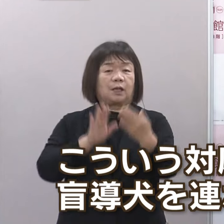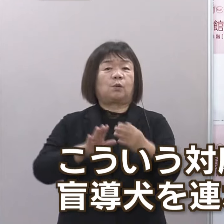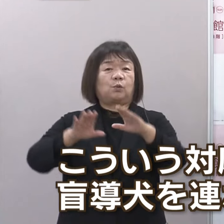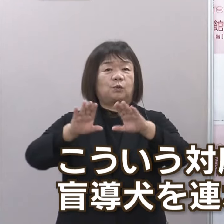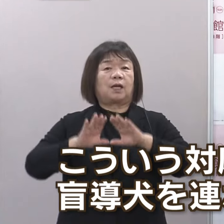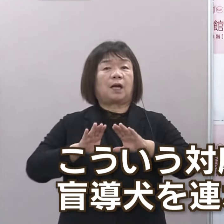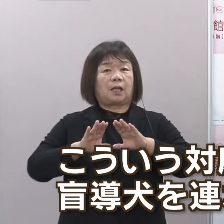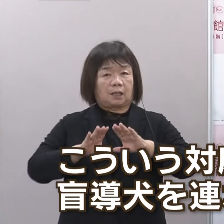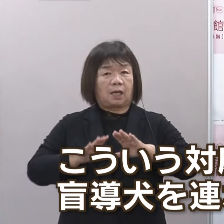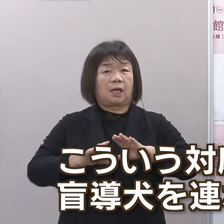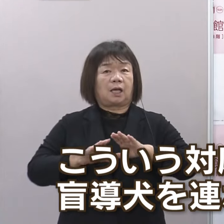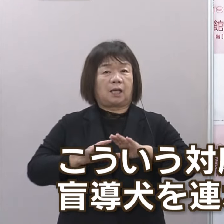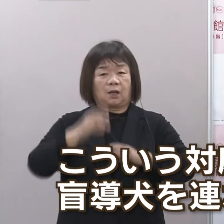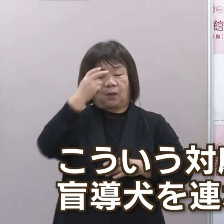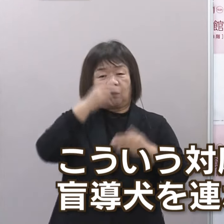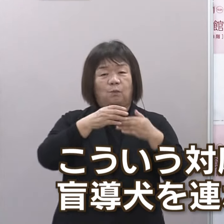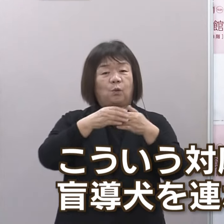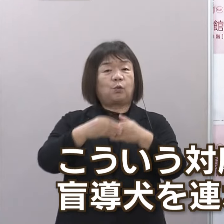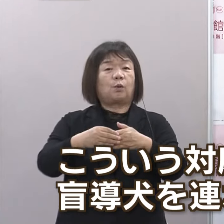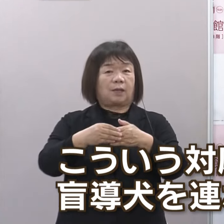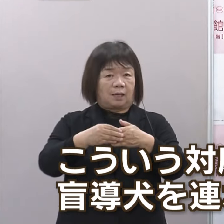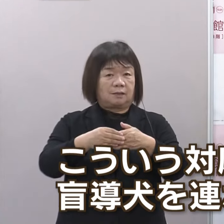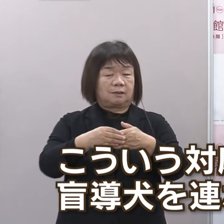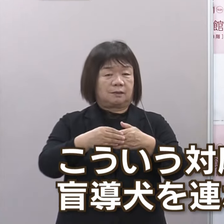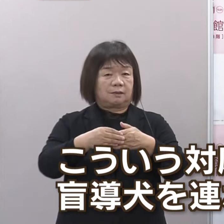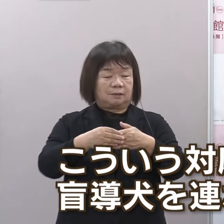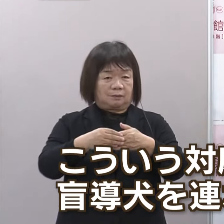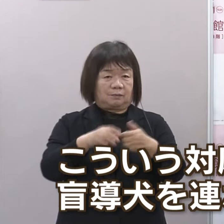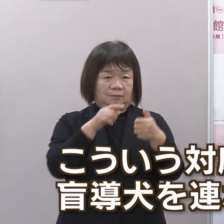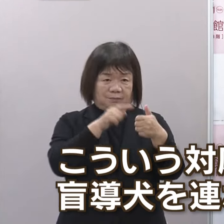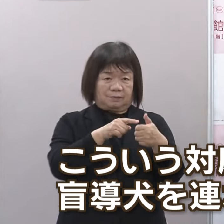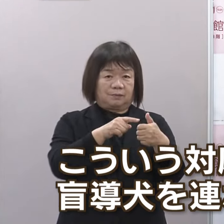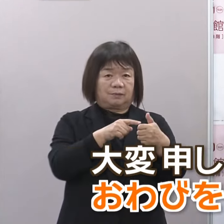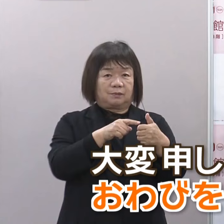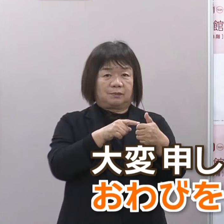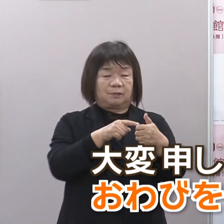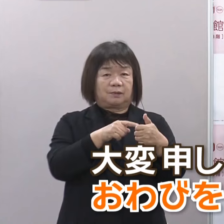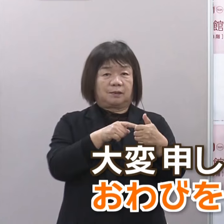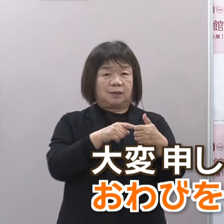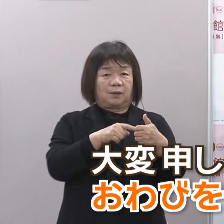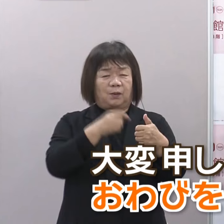の、盲導犬を連れられた、方に対しては、ね、